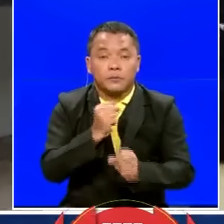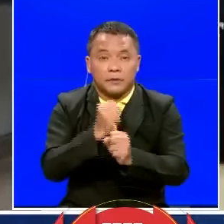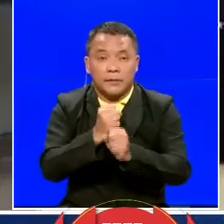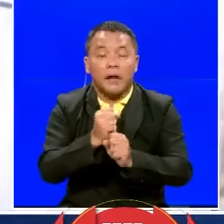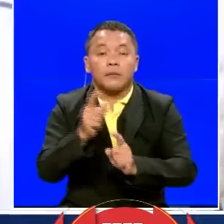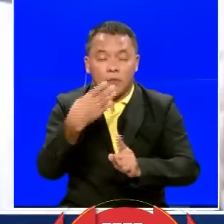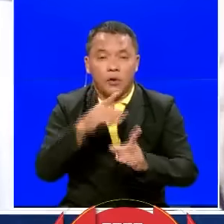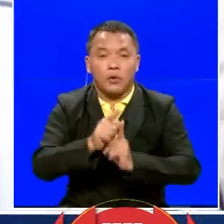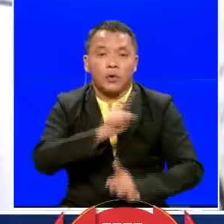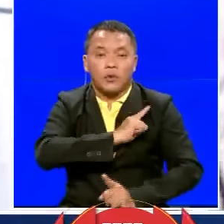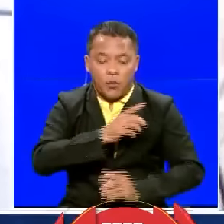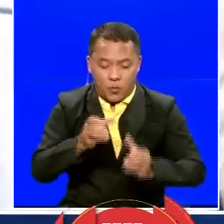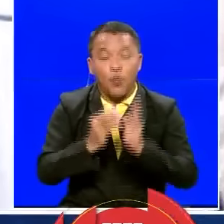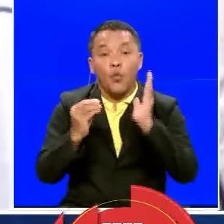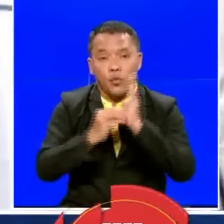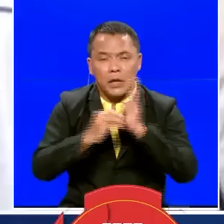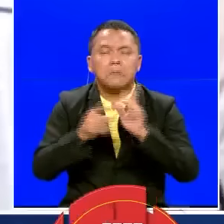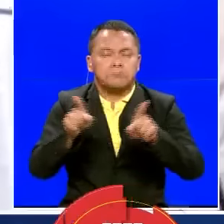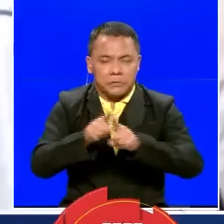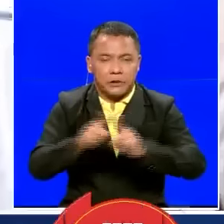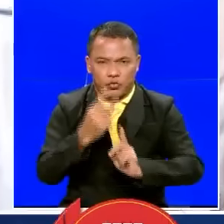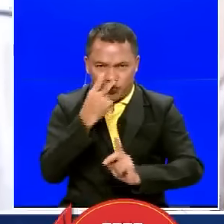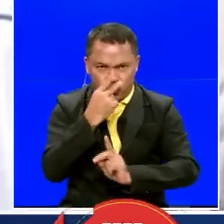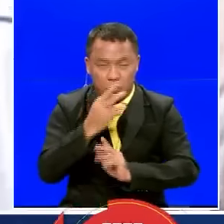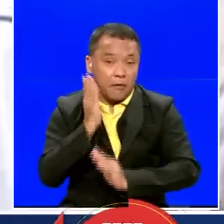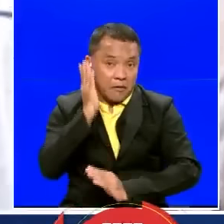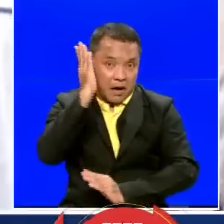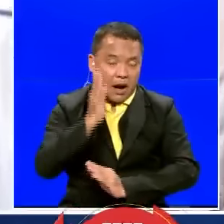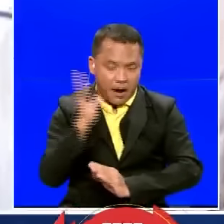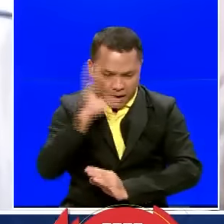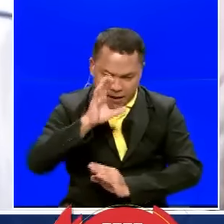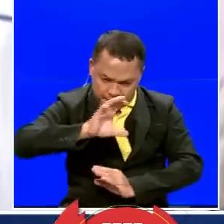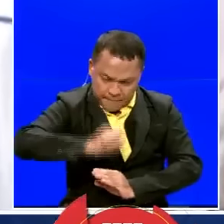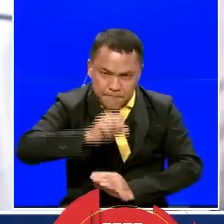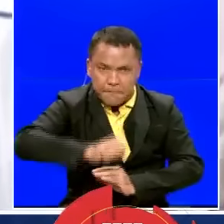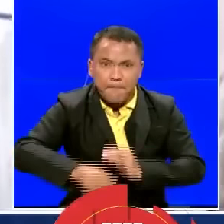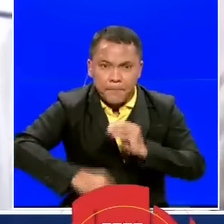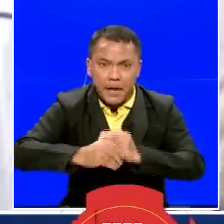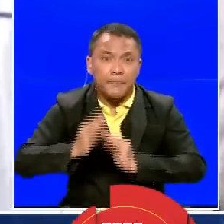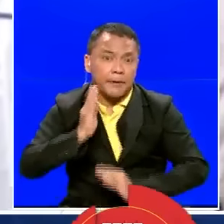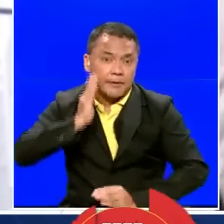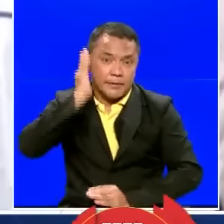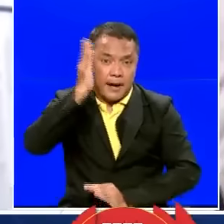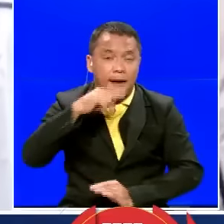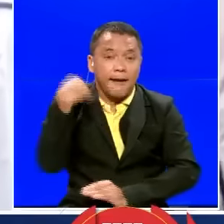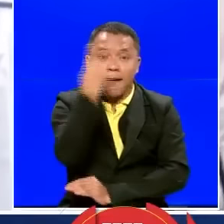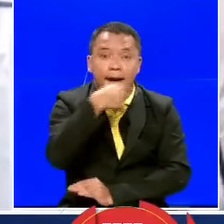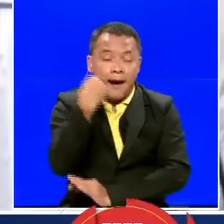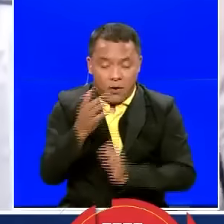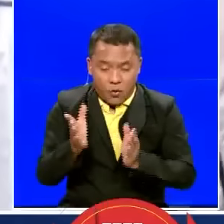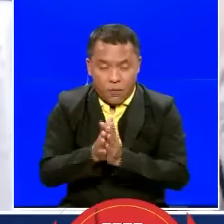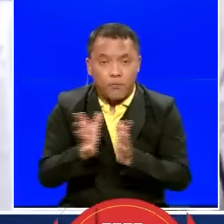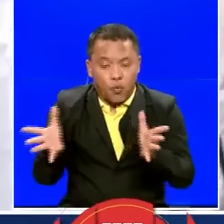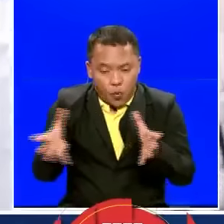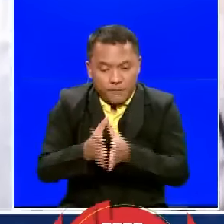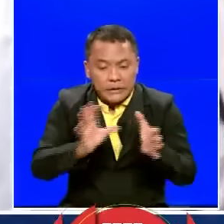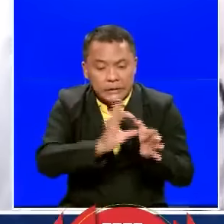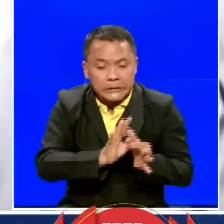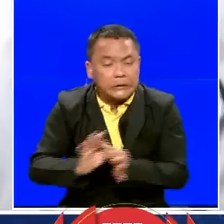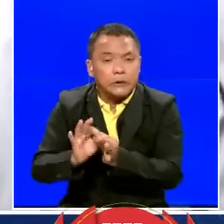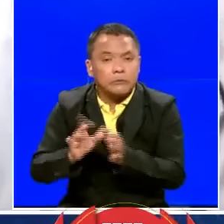อ้างว่าเป็นเจ้าหน้าที่ในกทมด้วยทีนี้ก็ต้องดูขยายผลกันต่อล่ะค่ะว่าท้ายที่สุดแล้วมีใครเข้าไปมีส่วนเกี่ยว